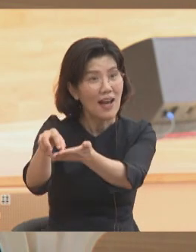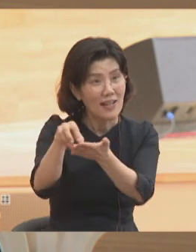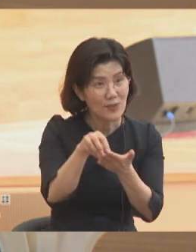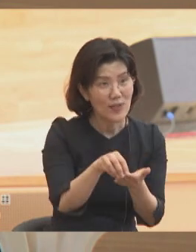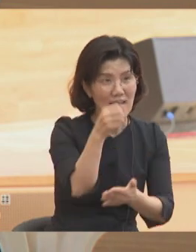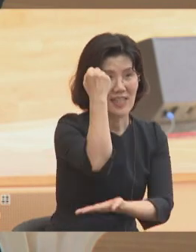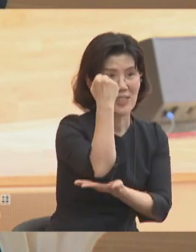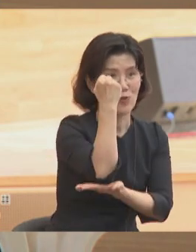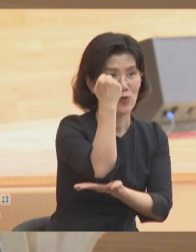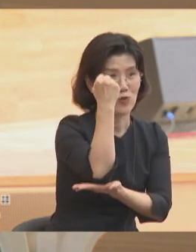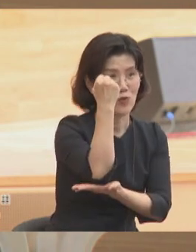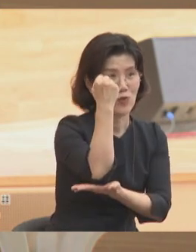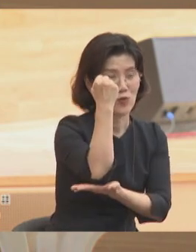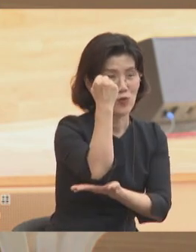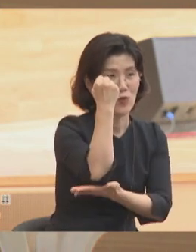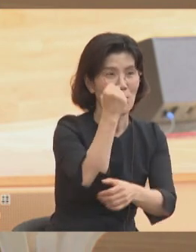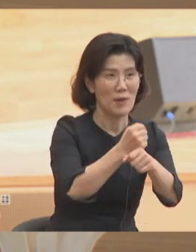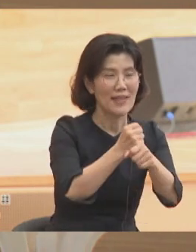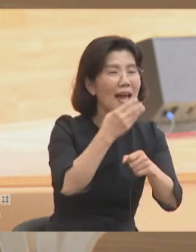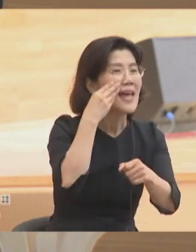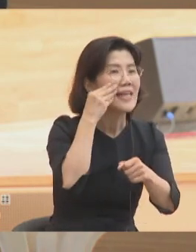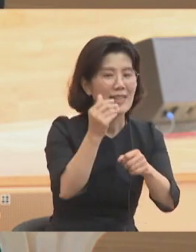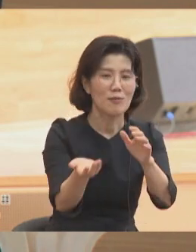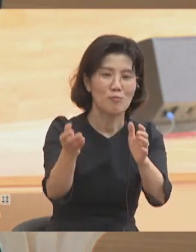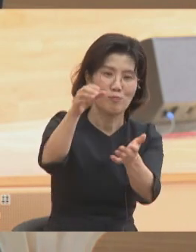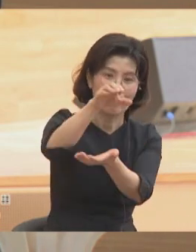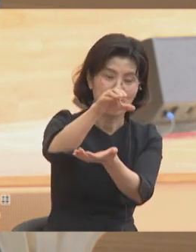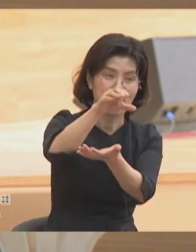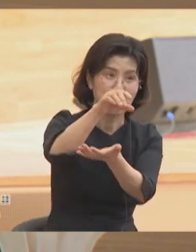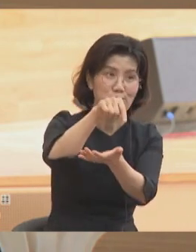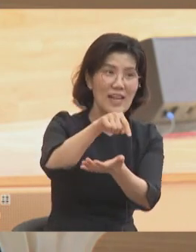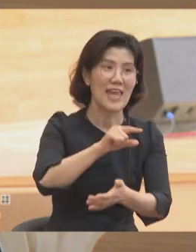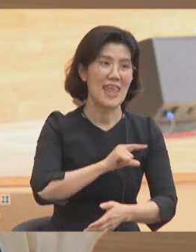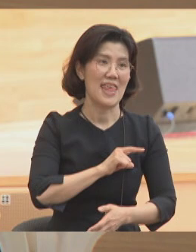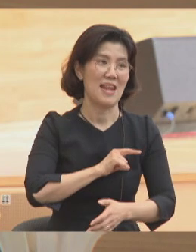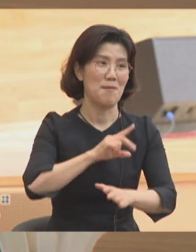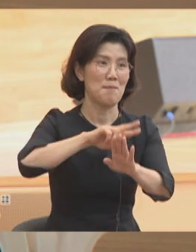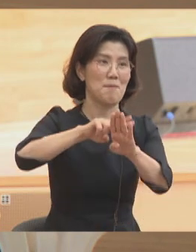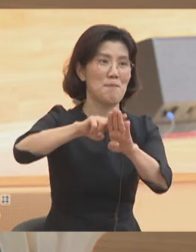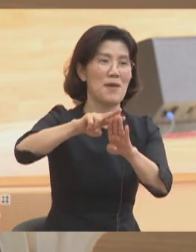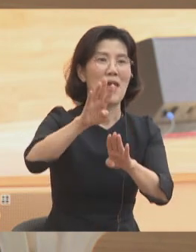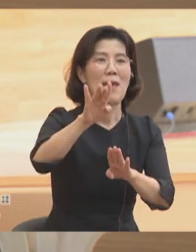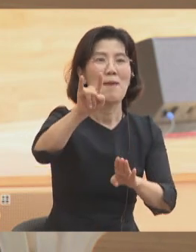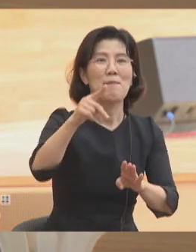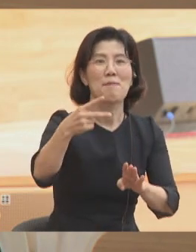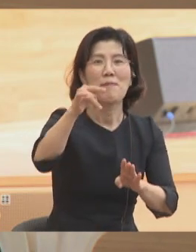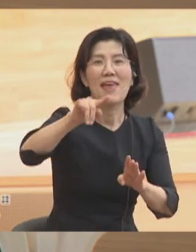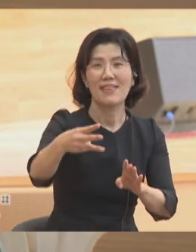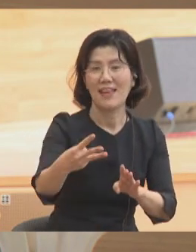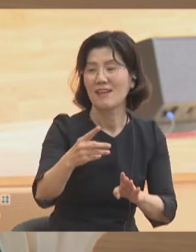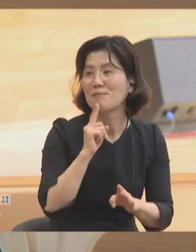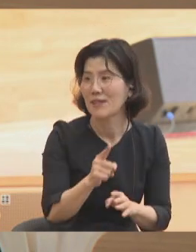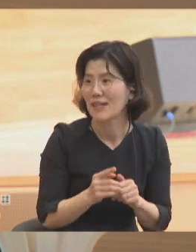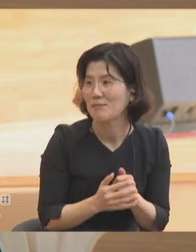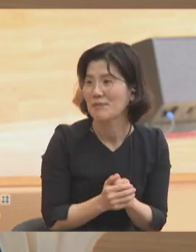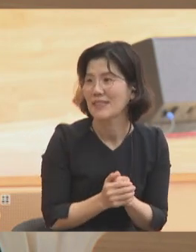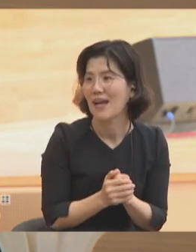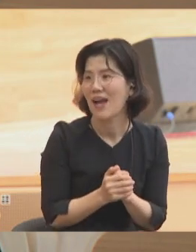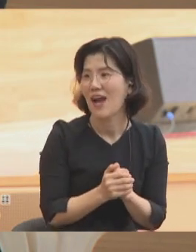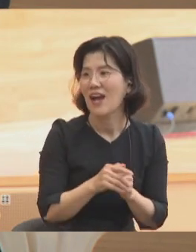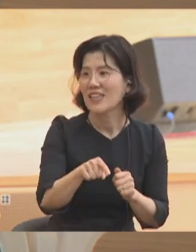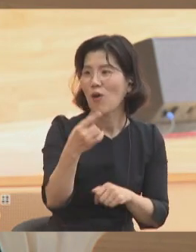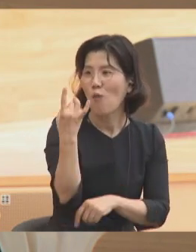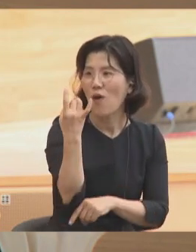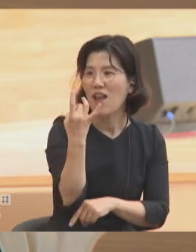기둥으로 세우고 그 위에 기름을 붓고 그곳의 이름을 베이라 하였더라이 성의 예 이름을 스라라